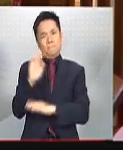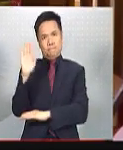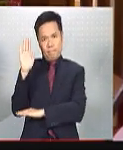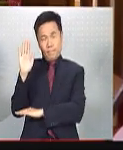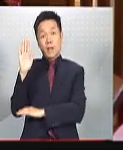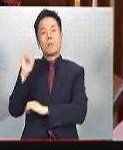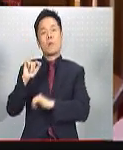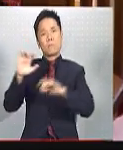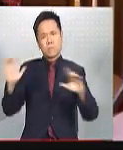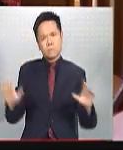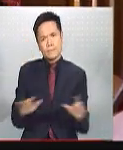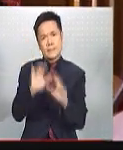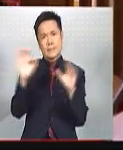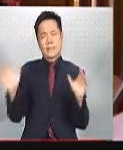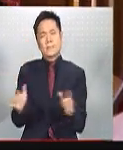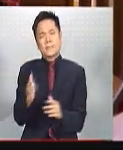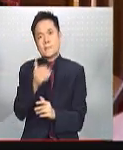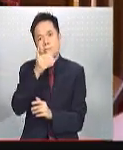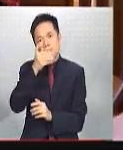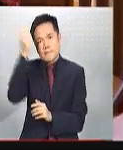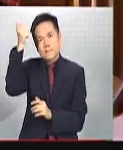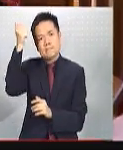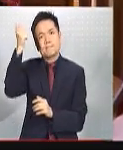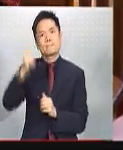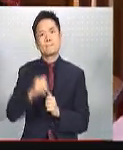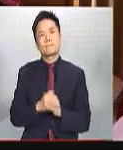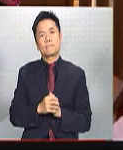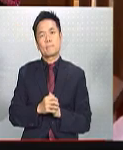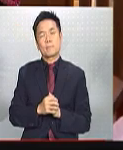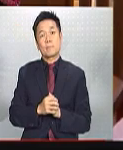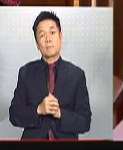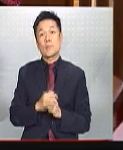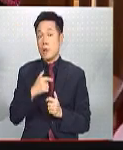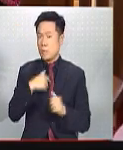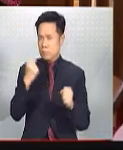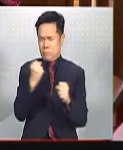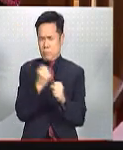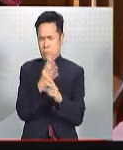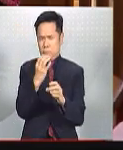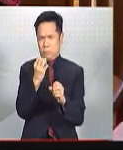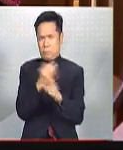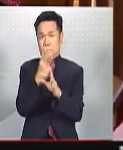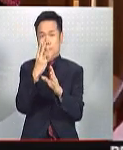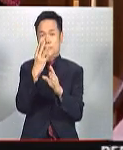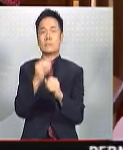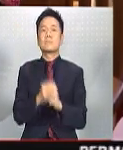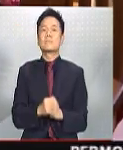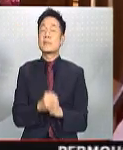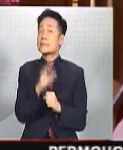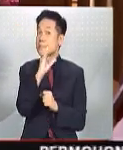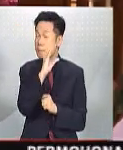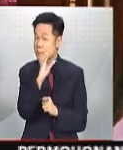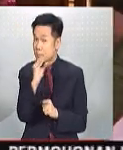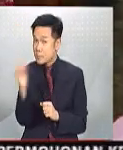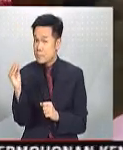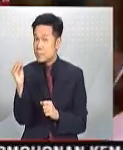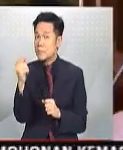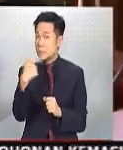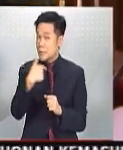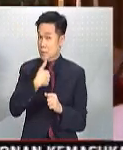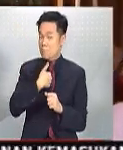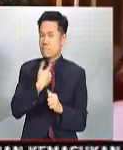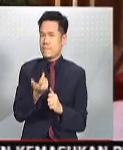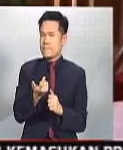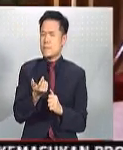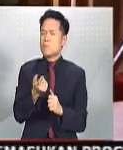untuk melakukan yang terbaik, bekerja sekeras-kerasnya dan juga untuk